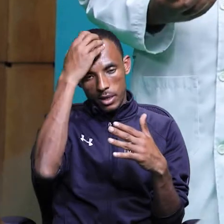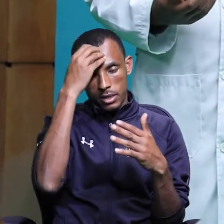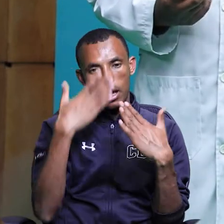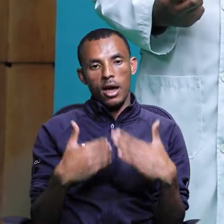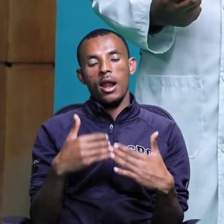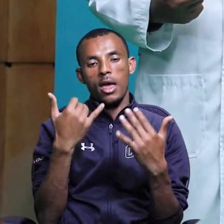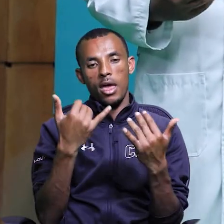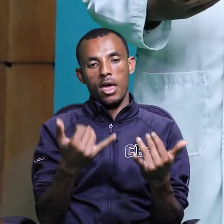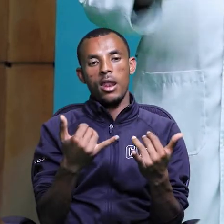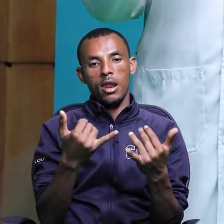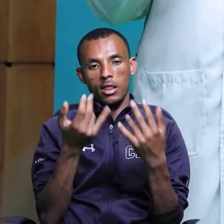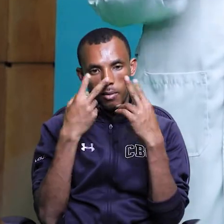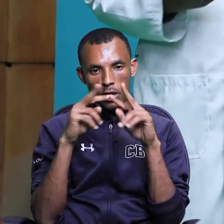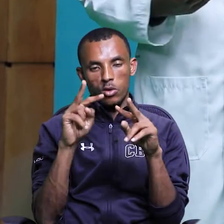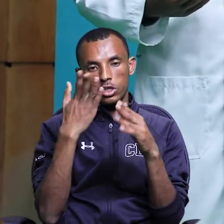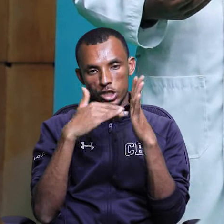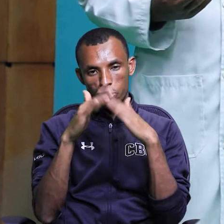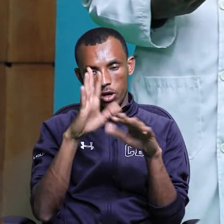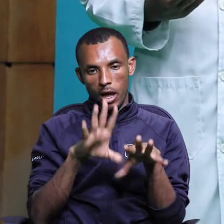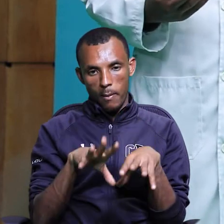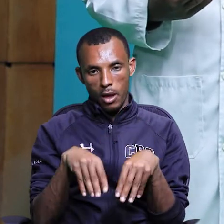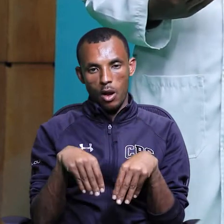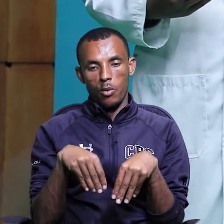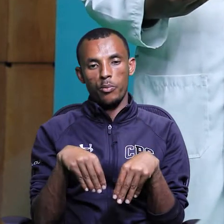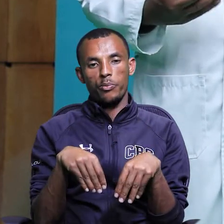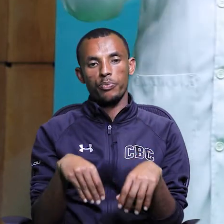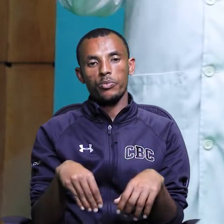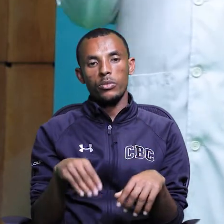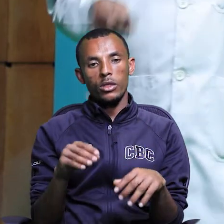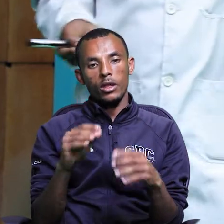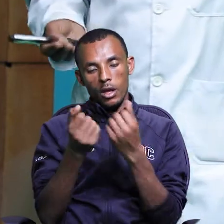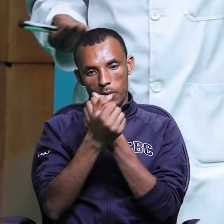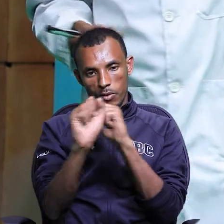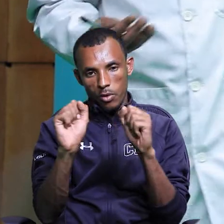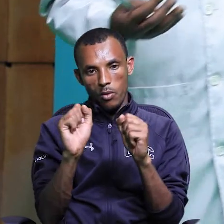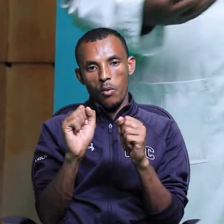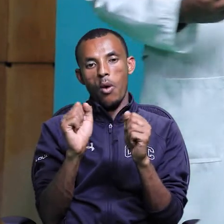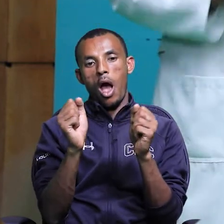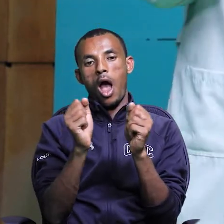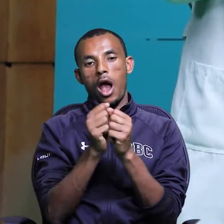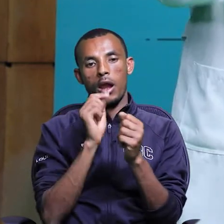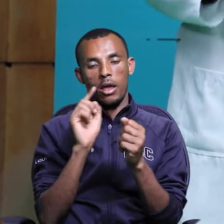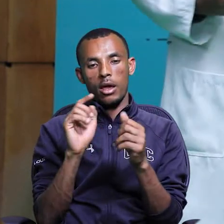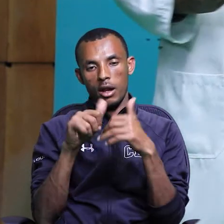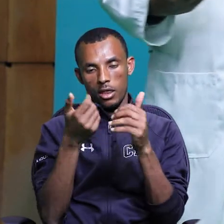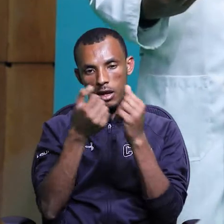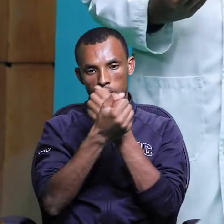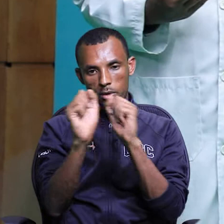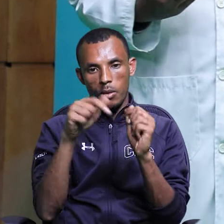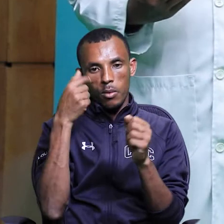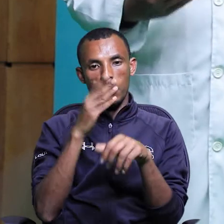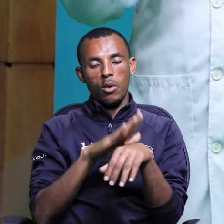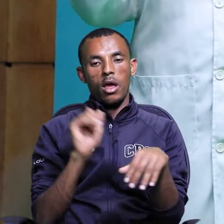ተመልክቶ ችግሩን ተቀብያለሁ፣ የመፍትሄው አጋር ነኝ፣ እንዴት እንፍታ በሚለው